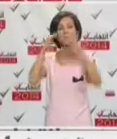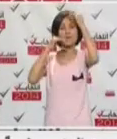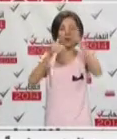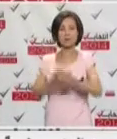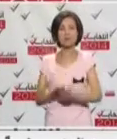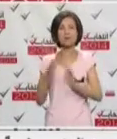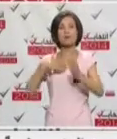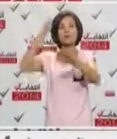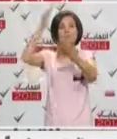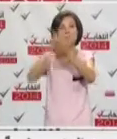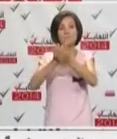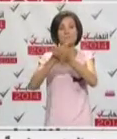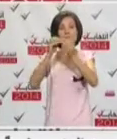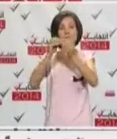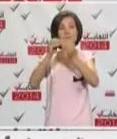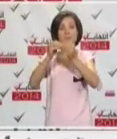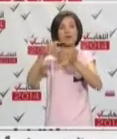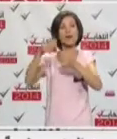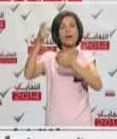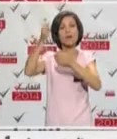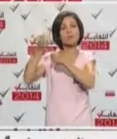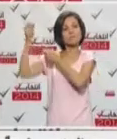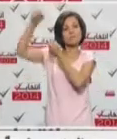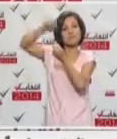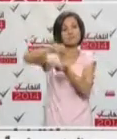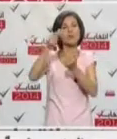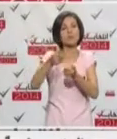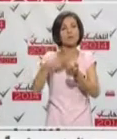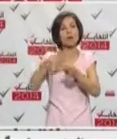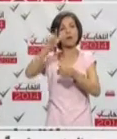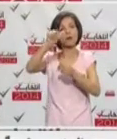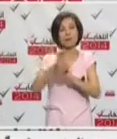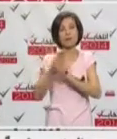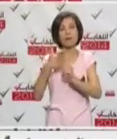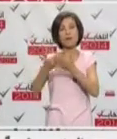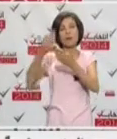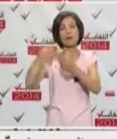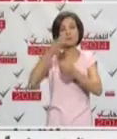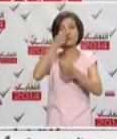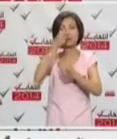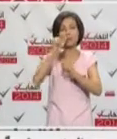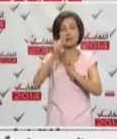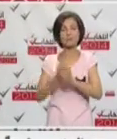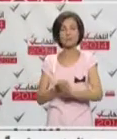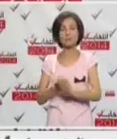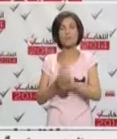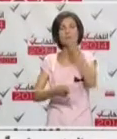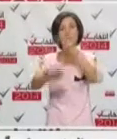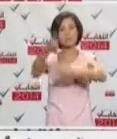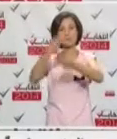ووضع حد لظاهره اسكاب الحليب التي هي موجوده من وقت النظام السابق عوده